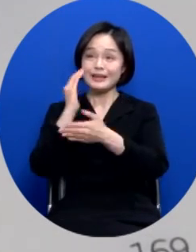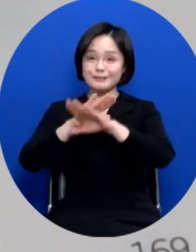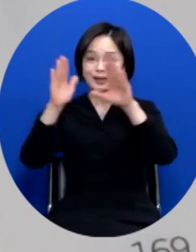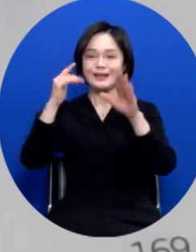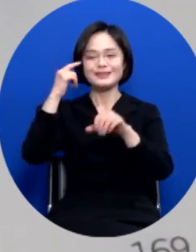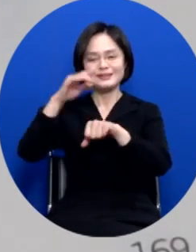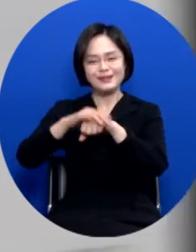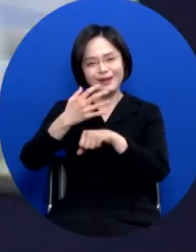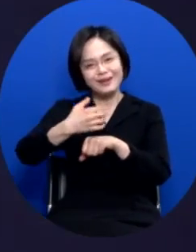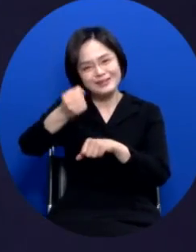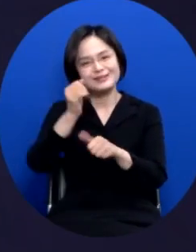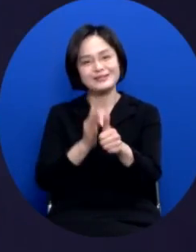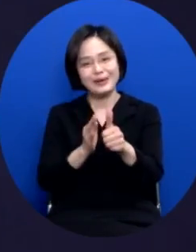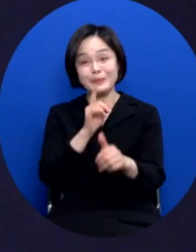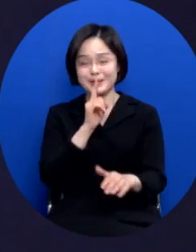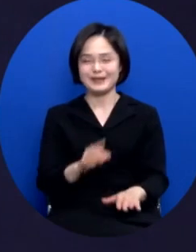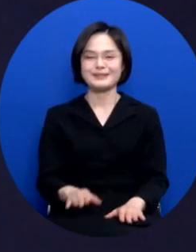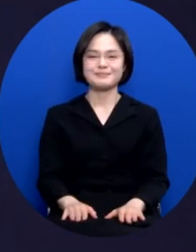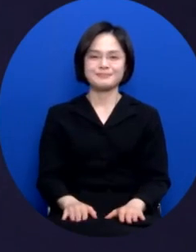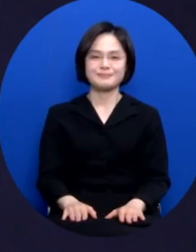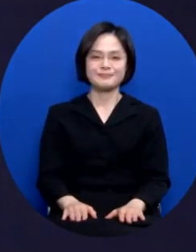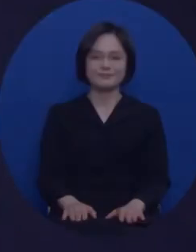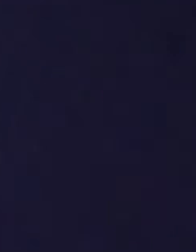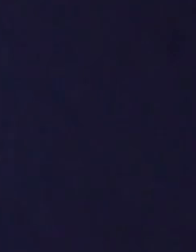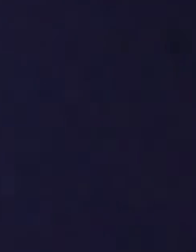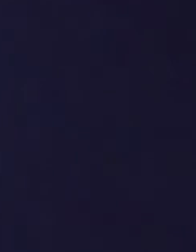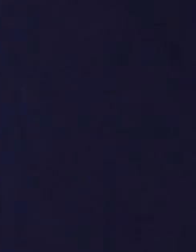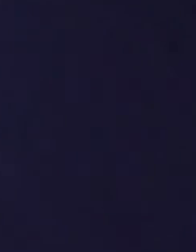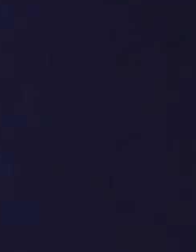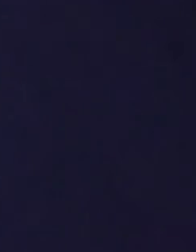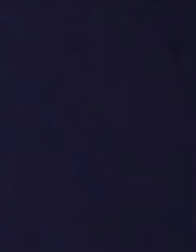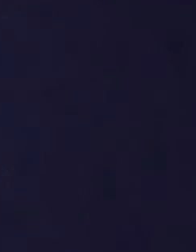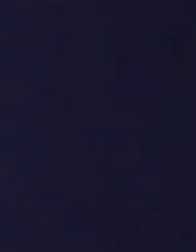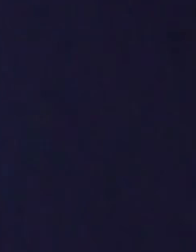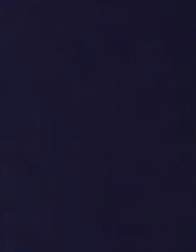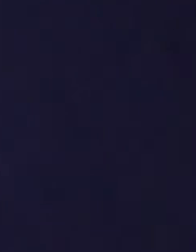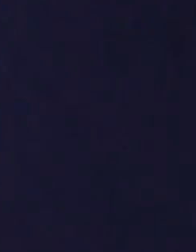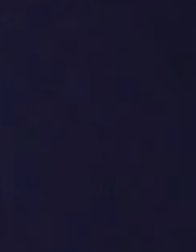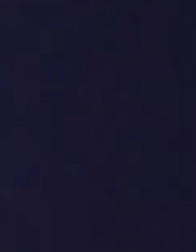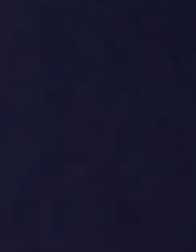소망했습니다. 지금까지 한 주간의 문화가 소식이었습니다.